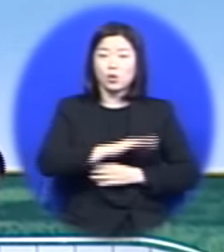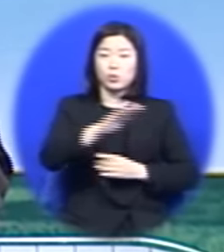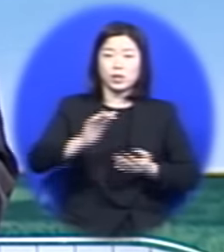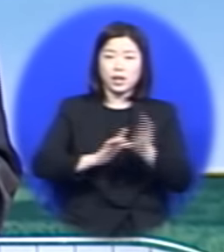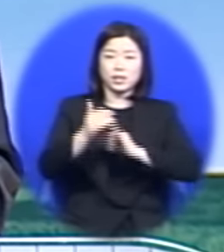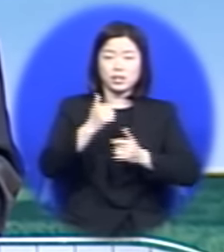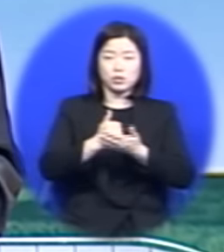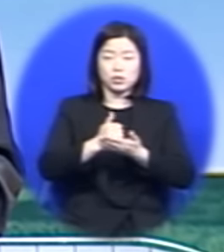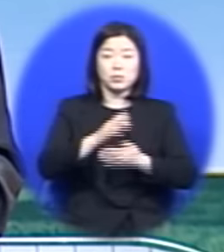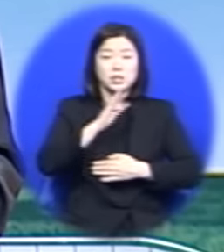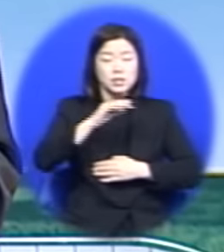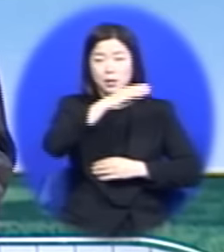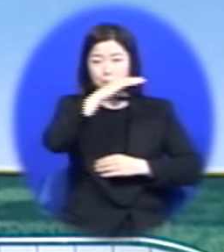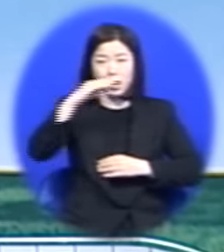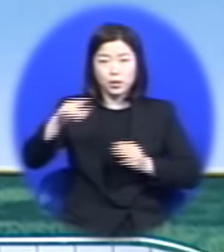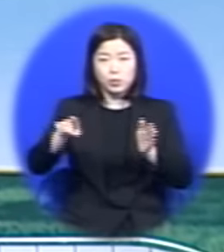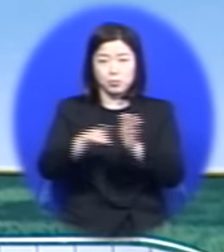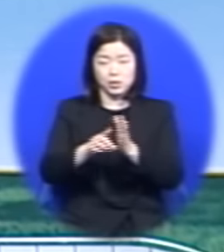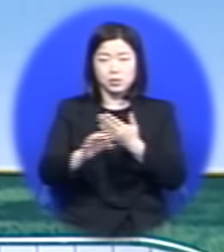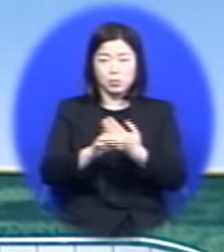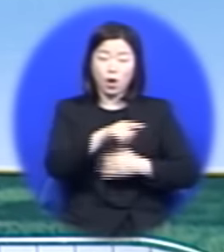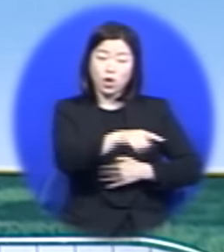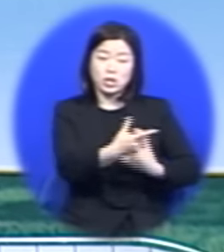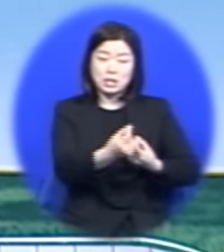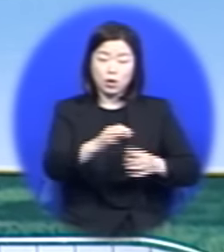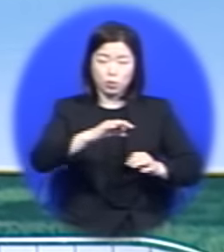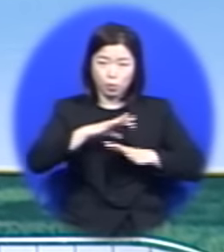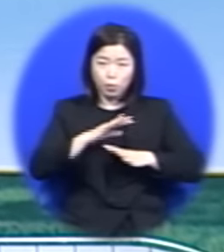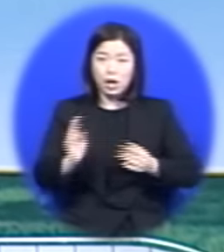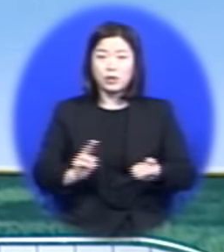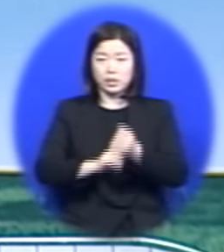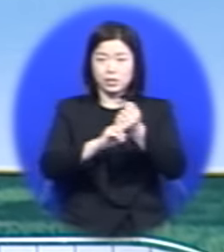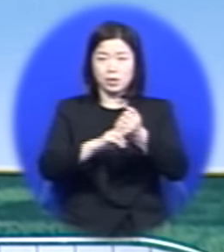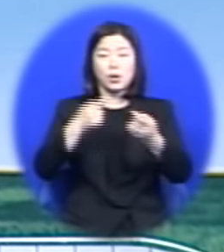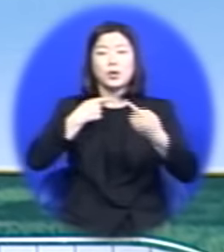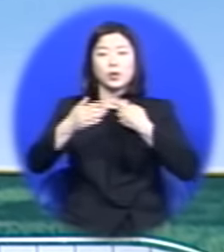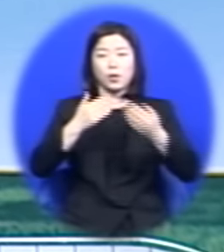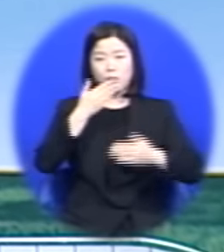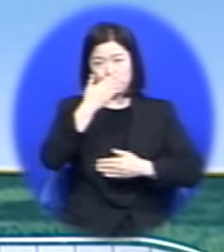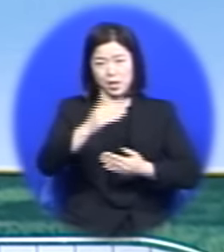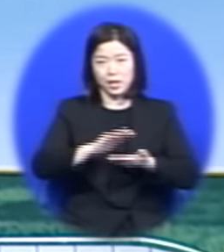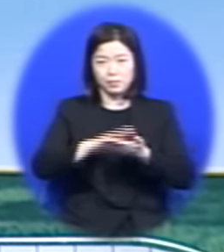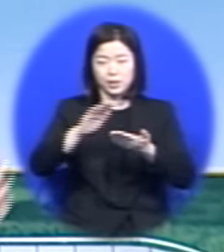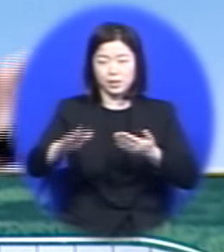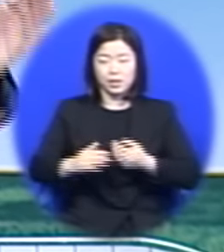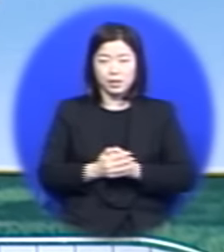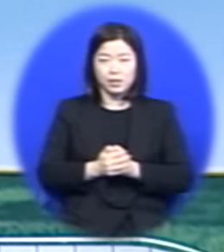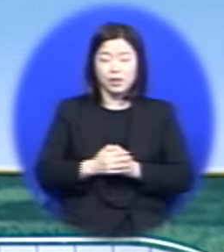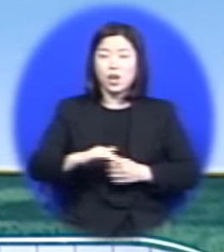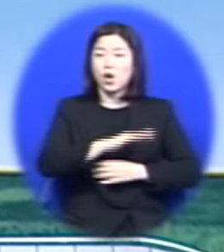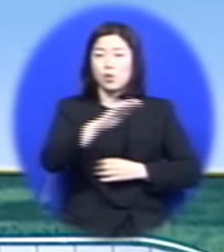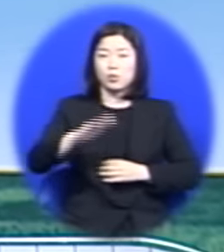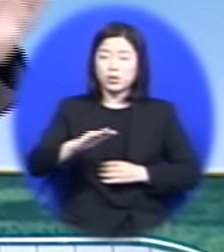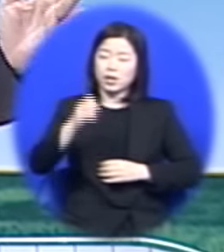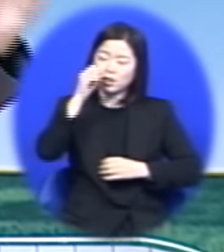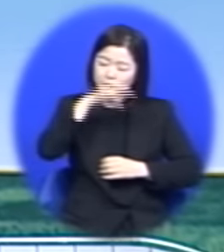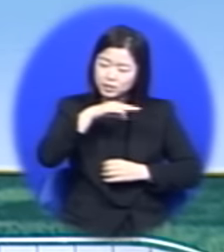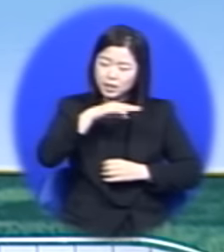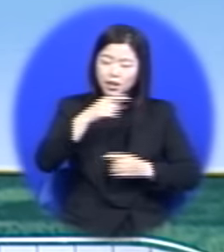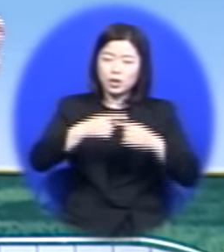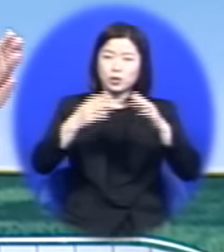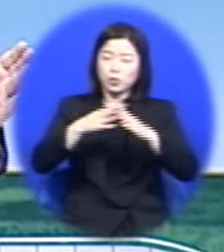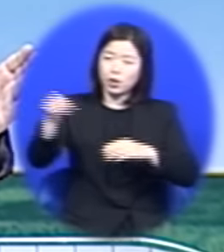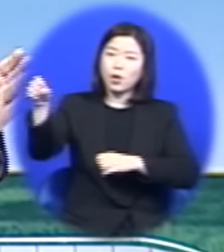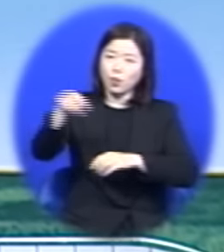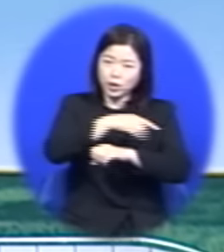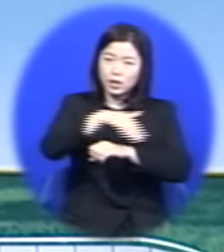진짜 바로 믿으면 이런 놀라운 기적을 경험하게 되는 겁니다. 우리가 그냥 교회만 왔다 갔다 하는 것을